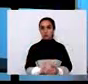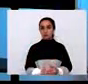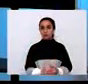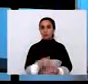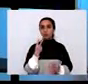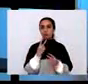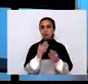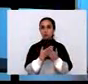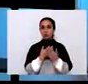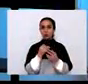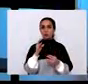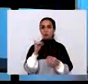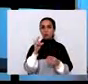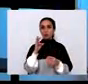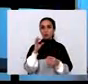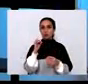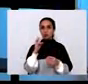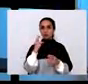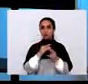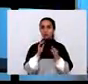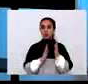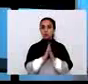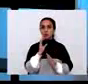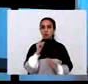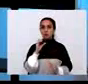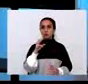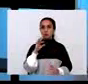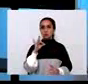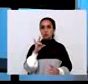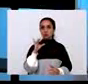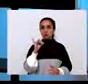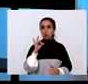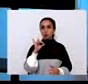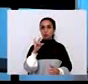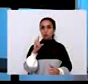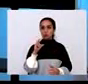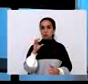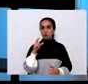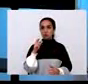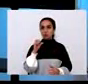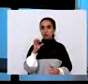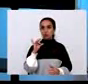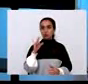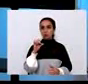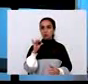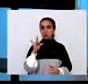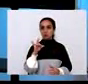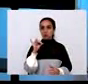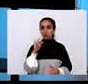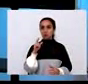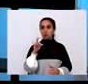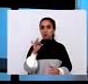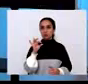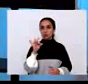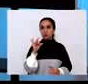Второй пример. В парке росли астры и розы, парами соединяем, георгины и хризантемы. Достаточно